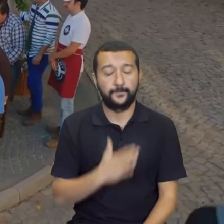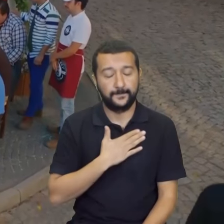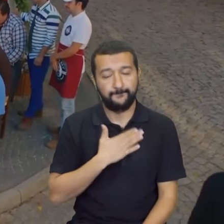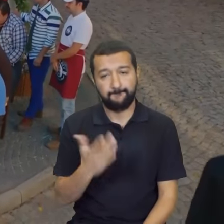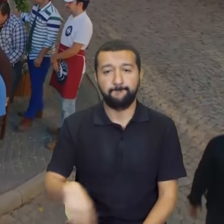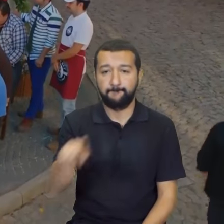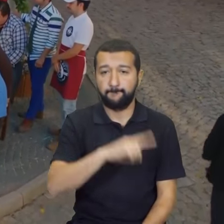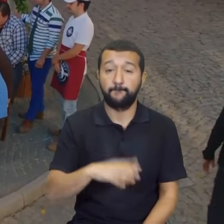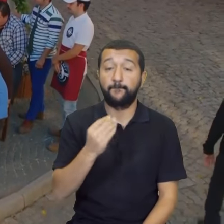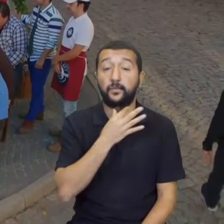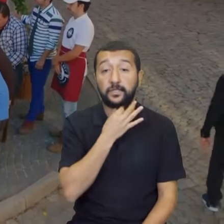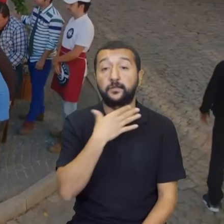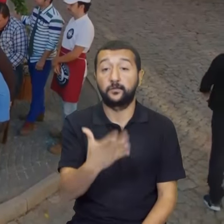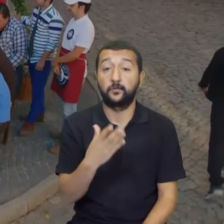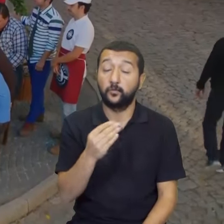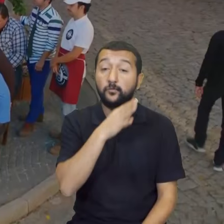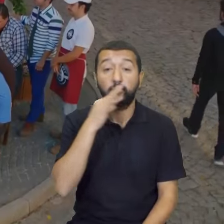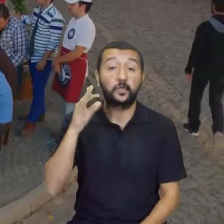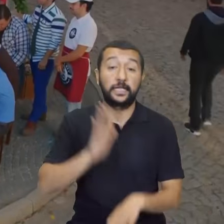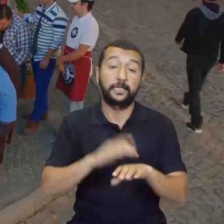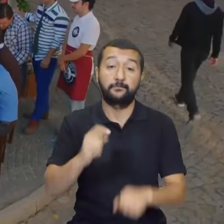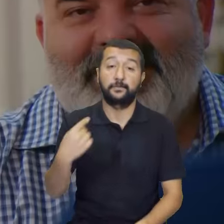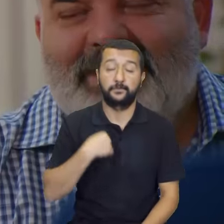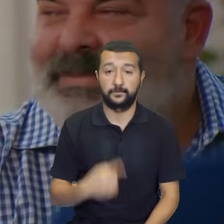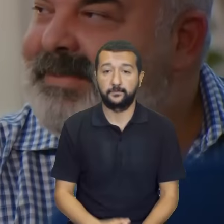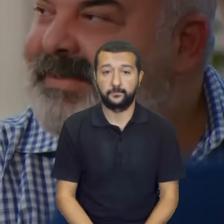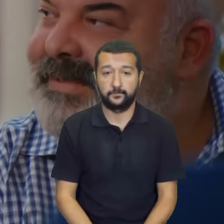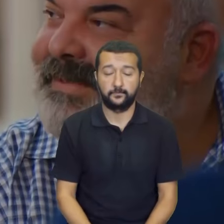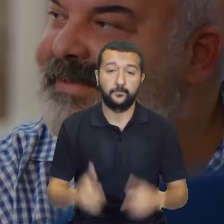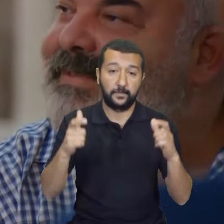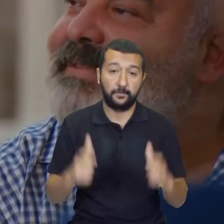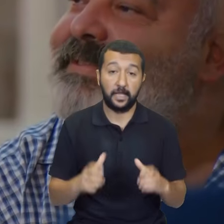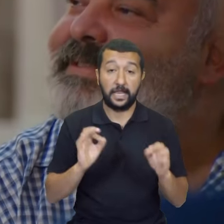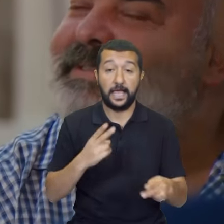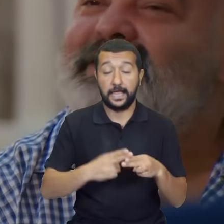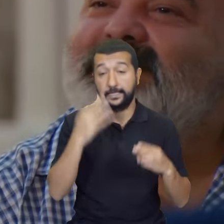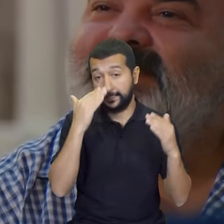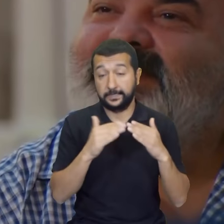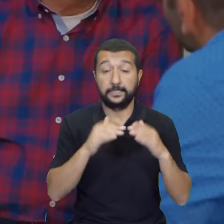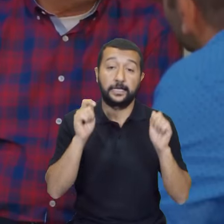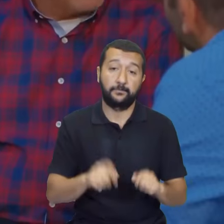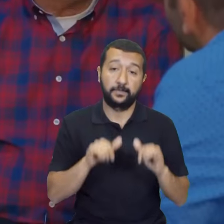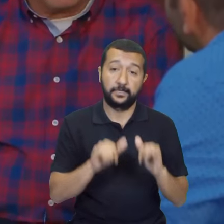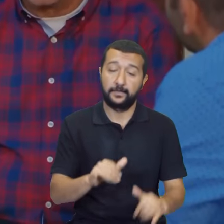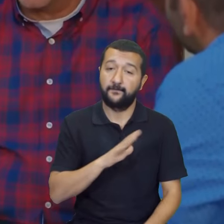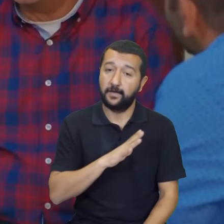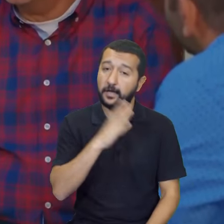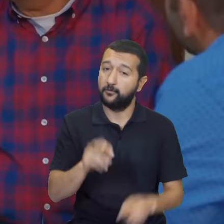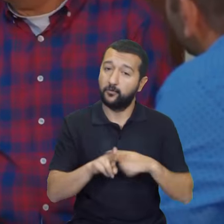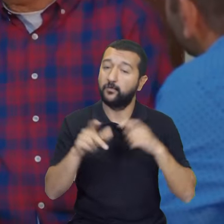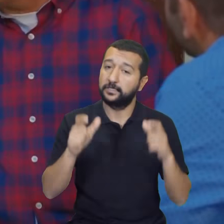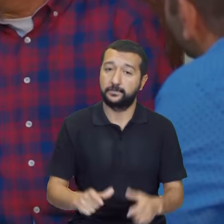Sağ olun. Çok teşekkür ederim. Çok mutlu ettiniz beni. Mahalle adına yakışanı yaptı yine. Var ol